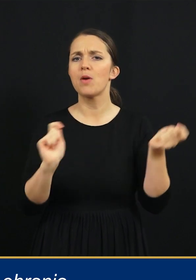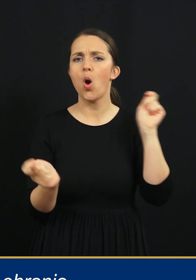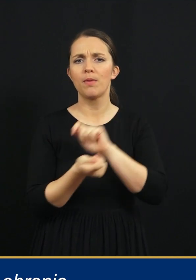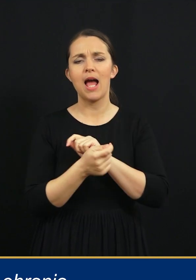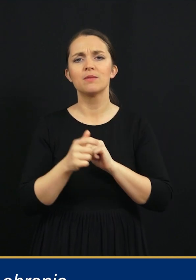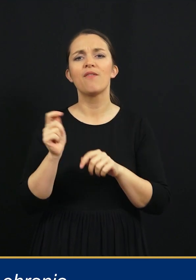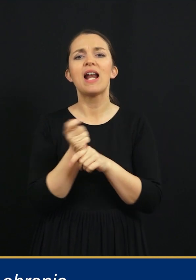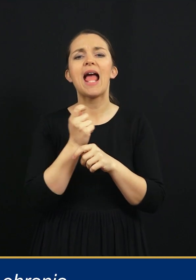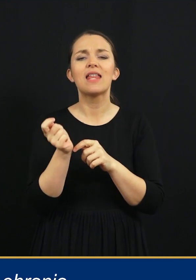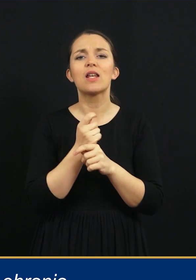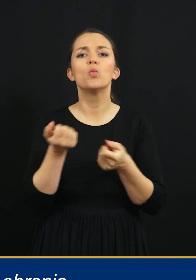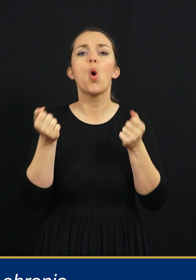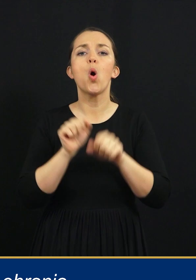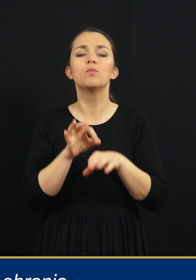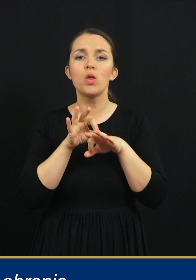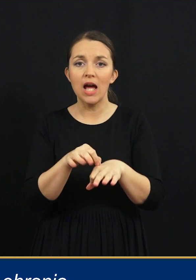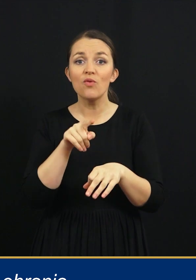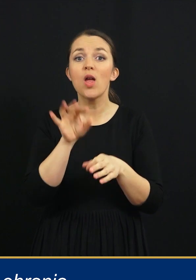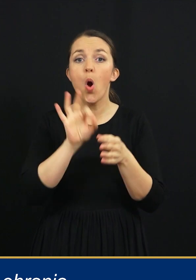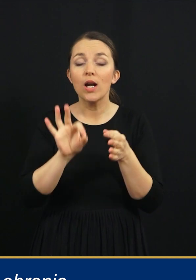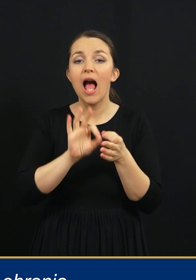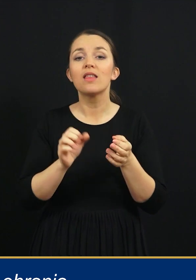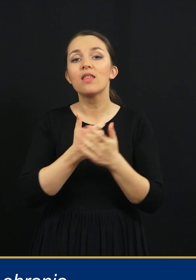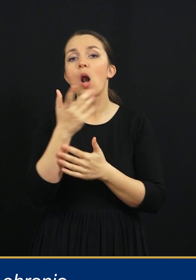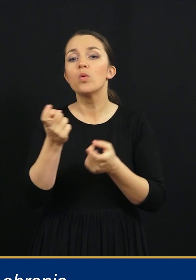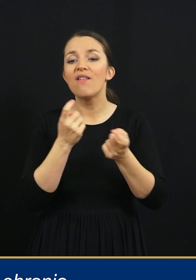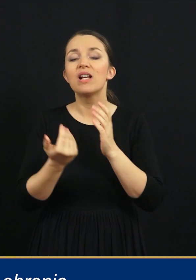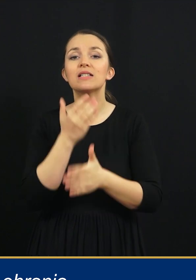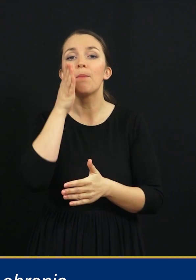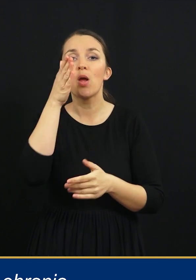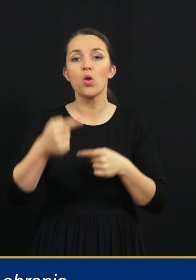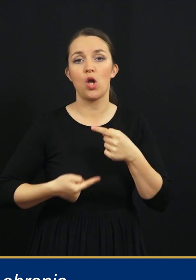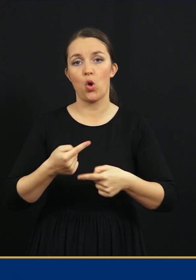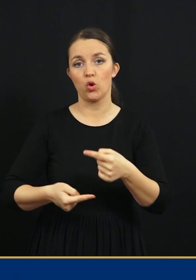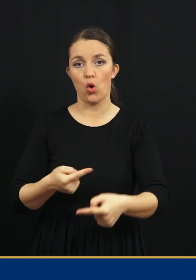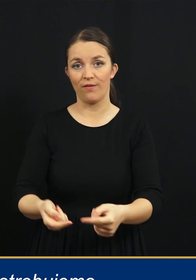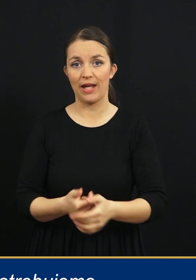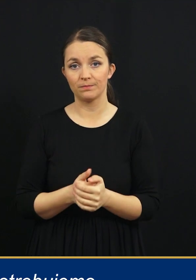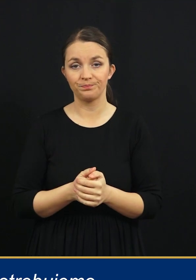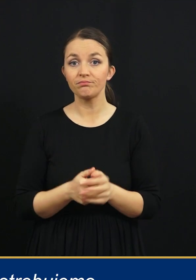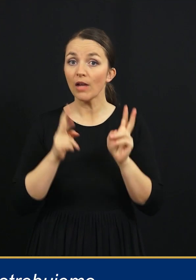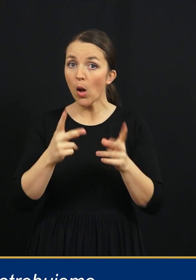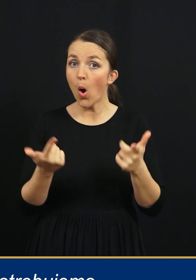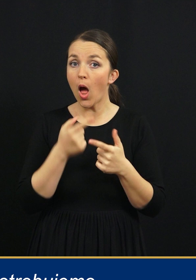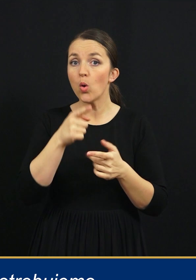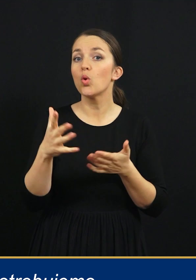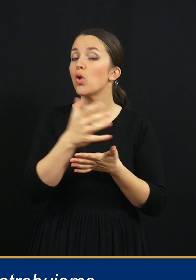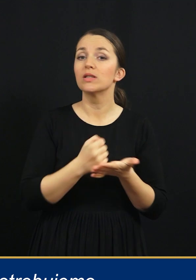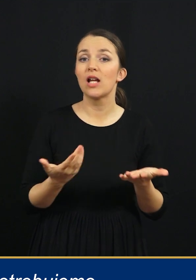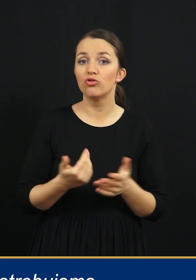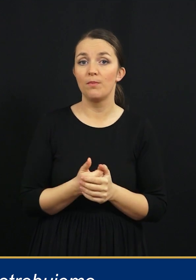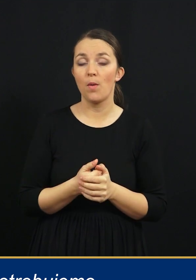v regenerativno gospodarstvo, ki ohranja naravne vire za prihodnje rodove. Kako lahko to